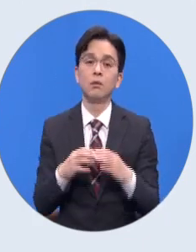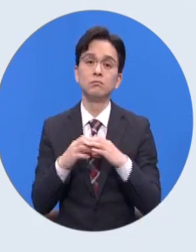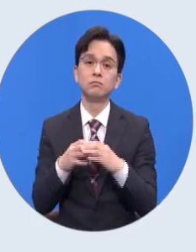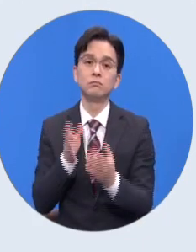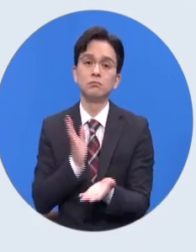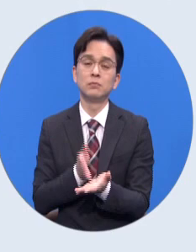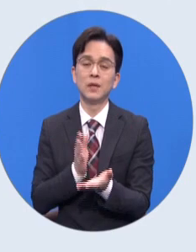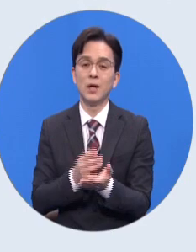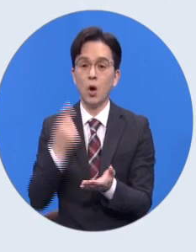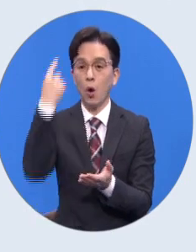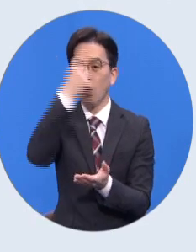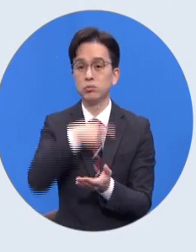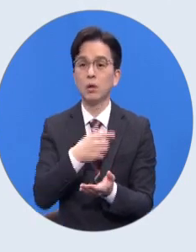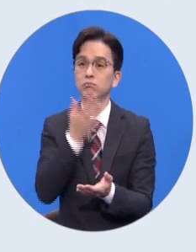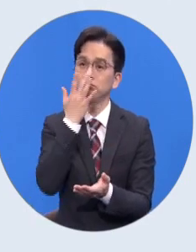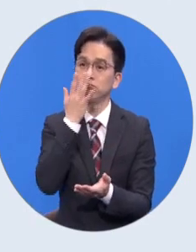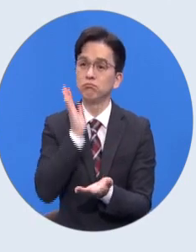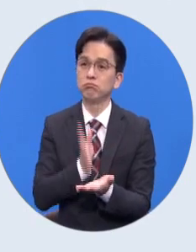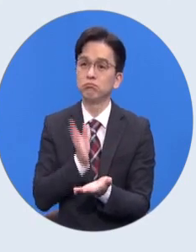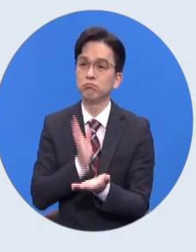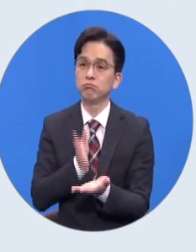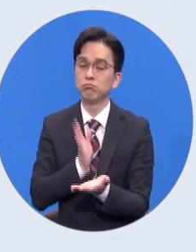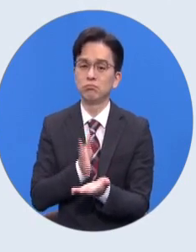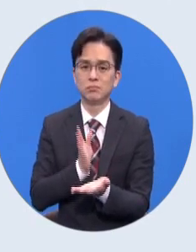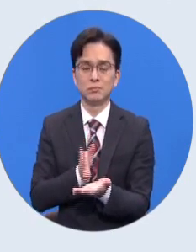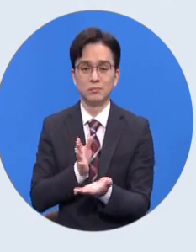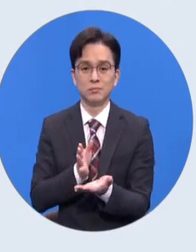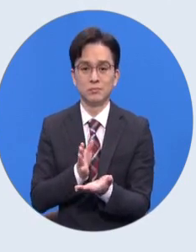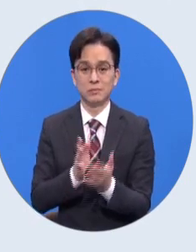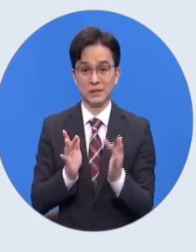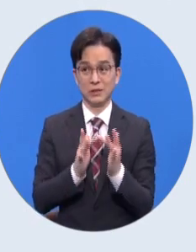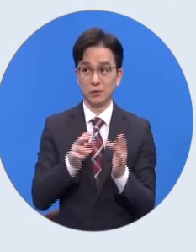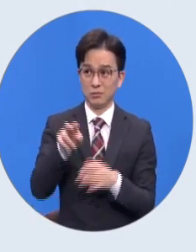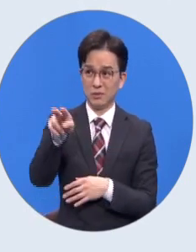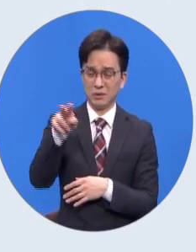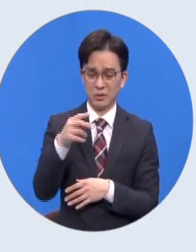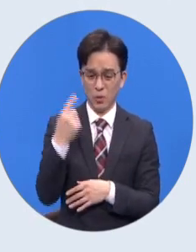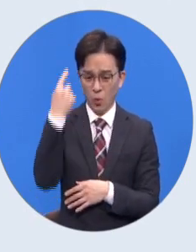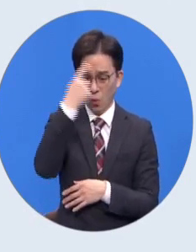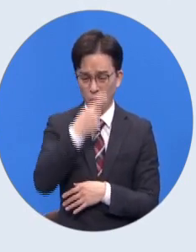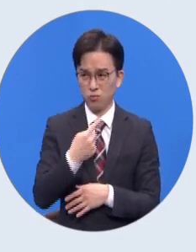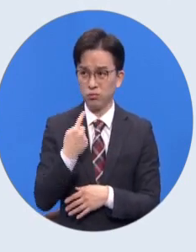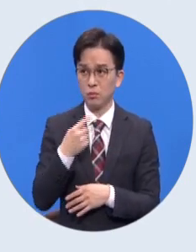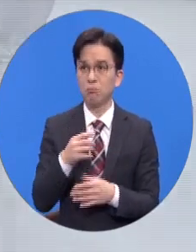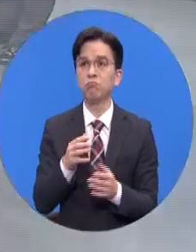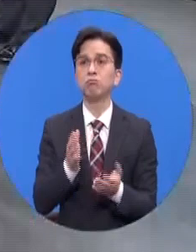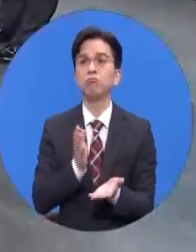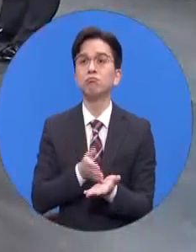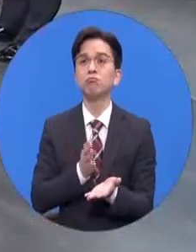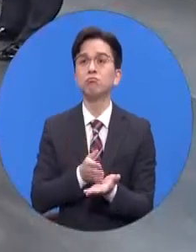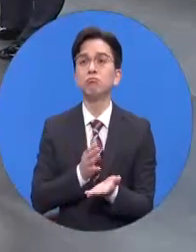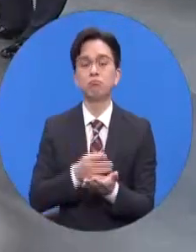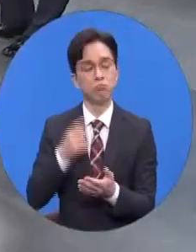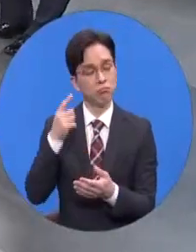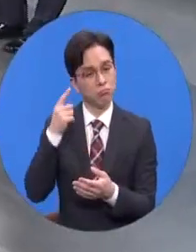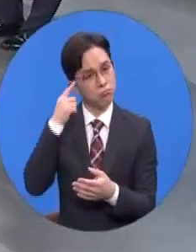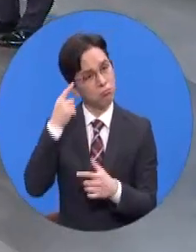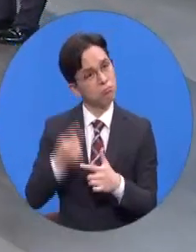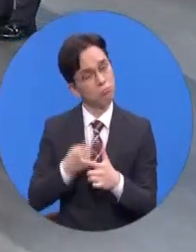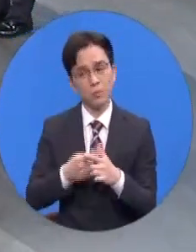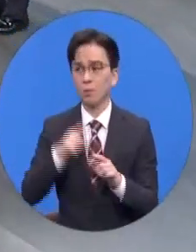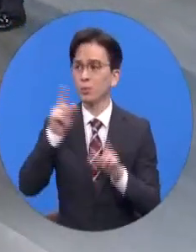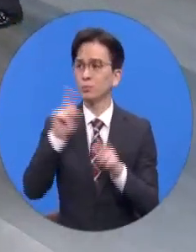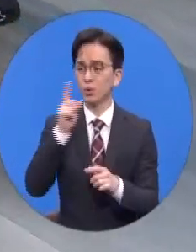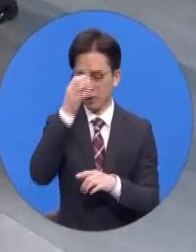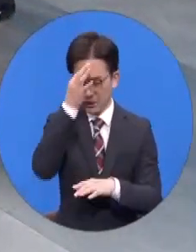공감 된 모습이 분명히 필요한 거 아니냐 이런 모습 때문에 네티즌들이 굉장히 불편하게 생각하고 있다 이런 말씀 드리겠습니다 4 그런데